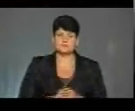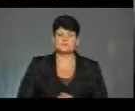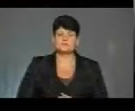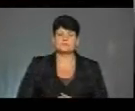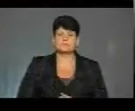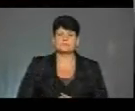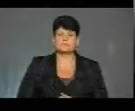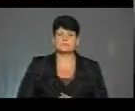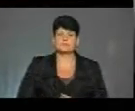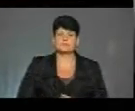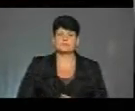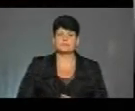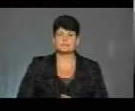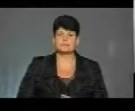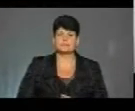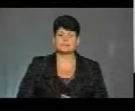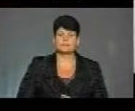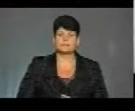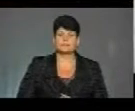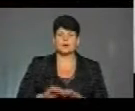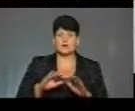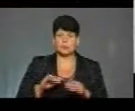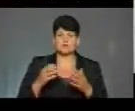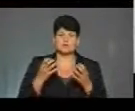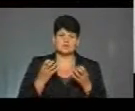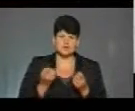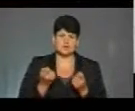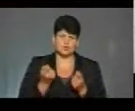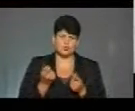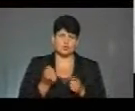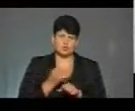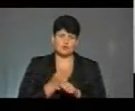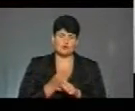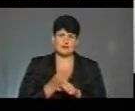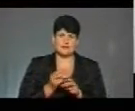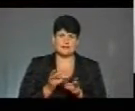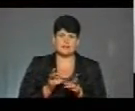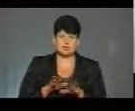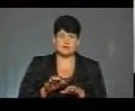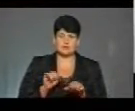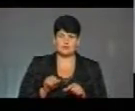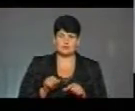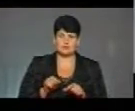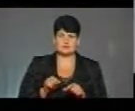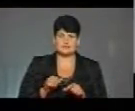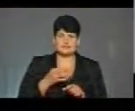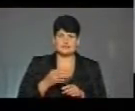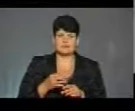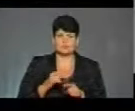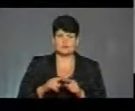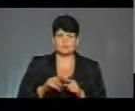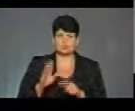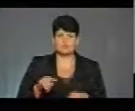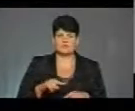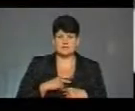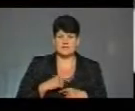утепляємо. Потім ще трошки роботи лишилося, вже можна сказати, до фініша йдемо. Я вдячний, що